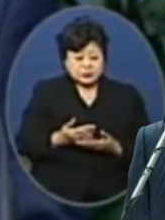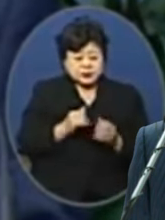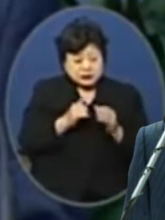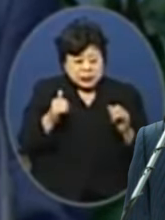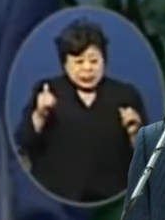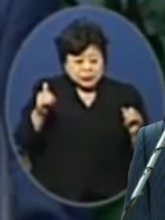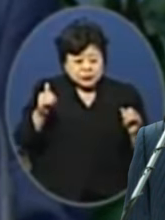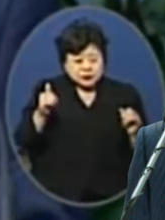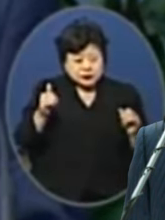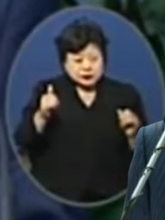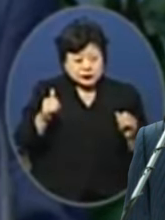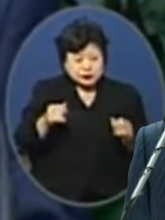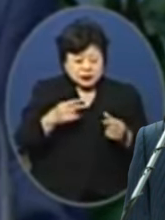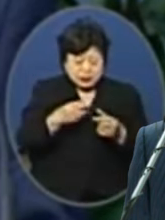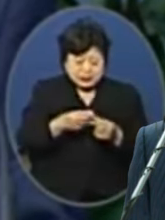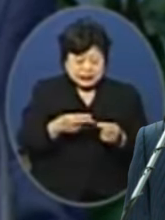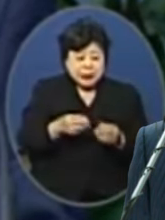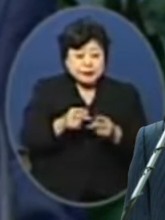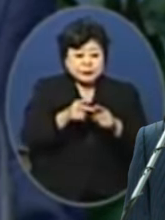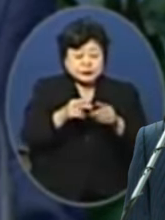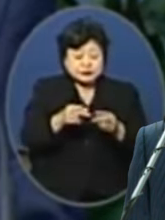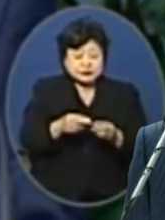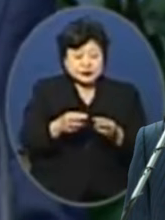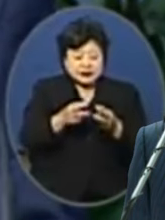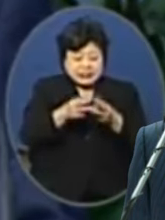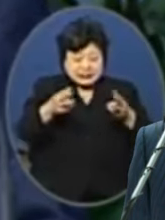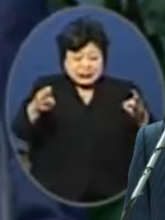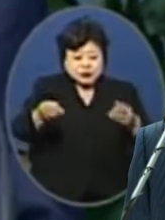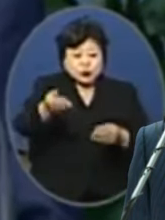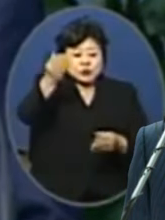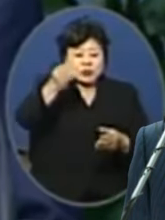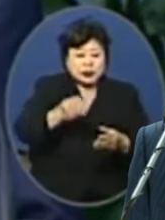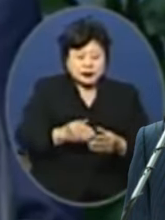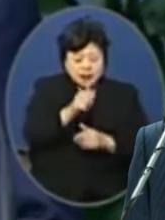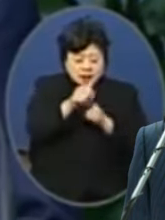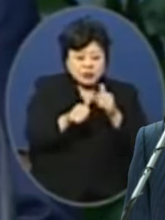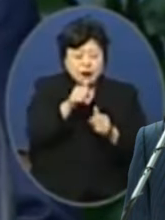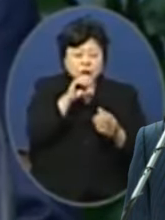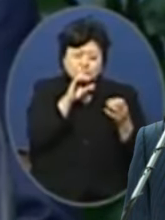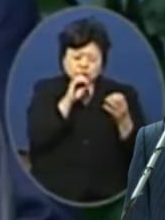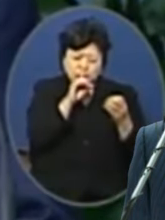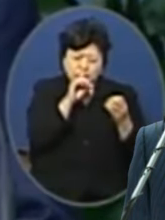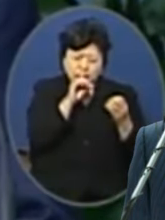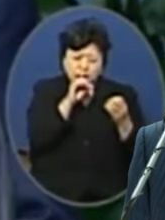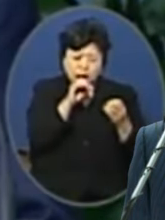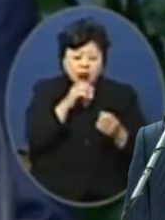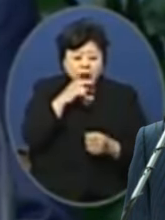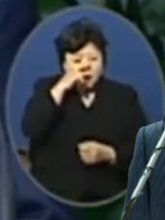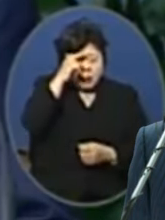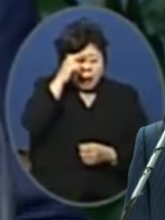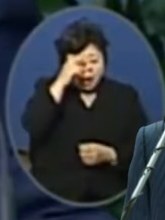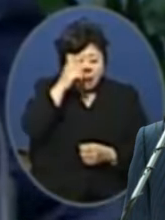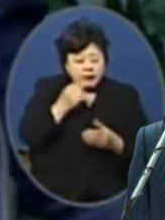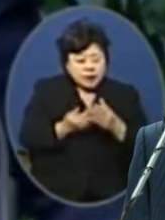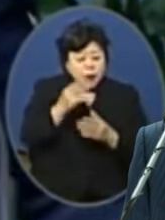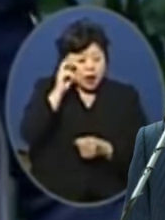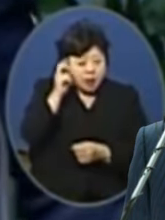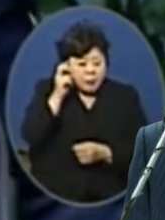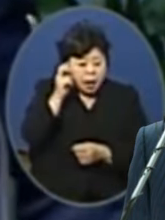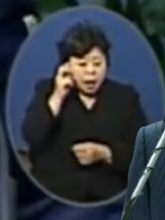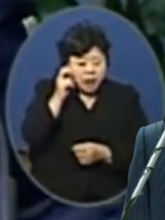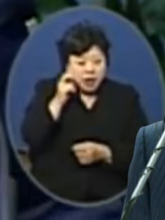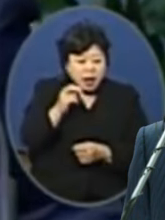사람으로서 셋째 하늘까지 올라가서 하나님과 대화한 사람입니다 사람이니까 교만해지지 않을 수 없습니다 내가